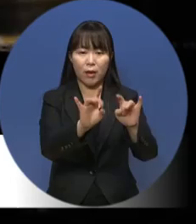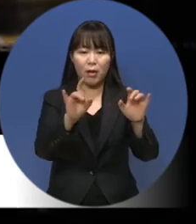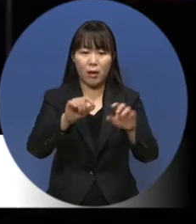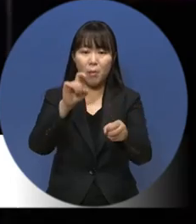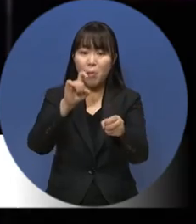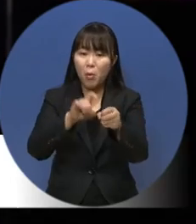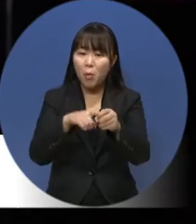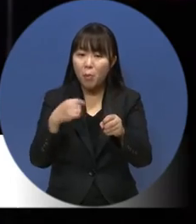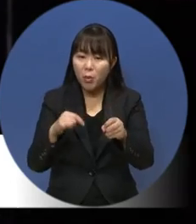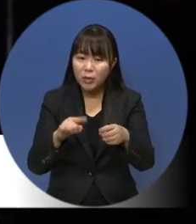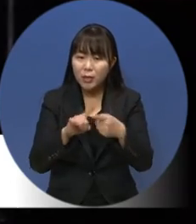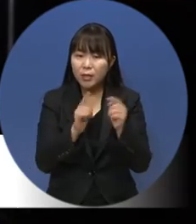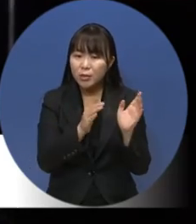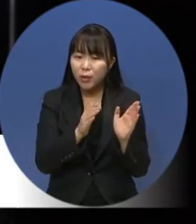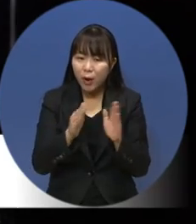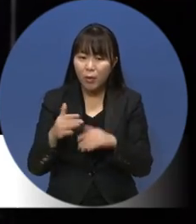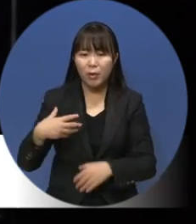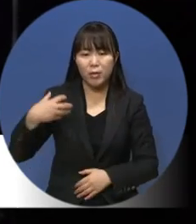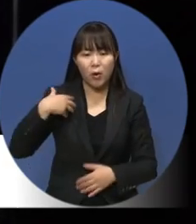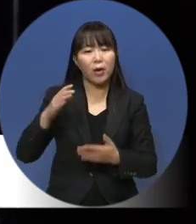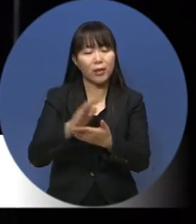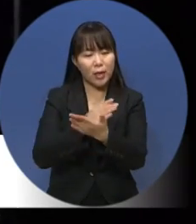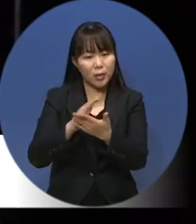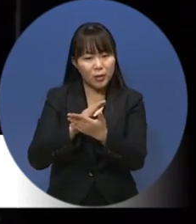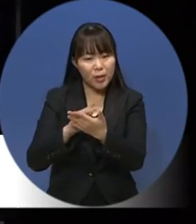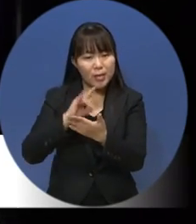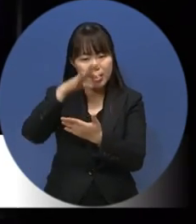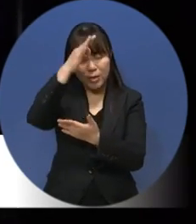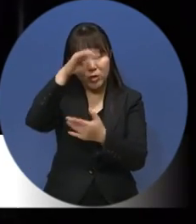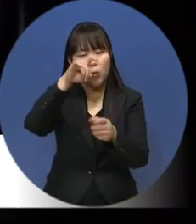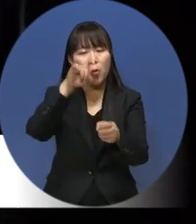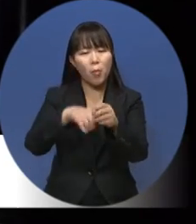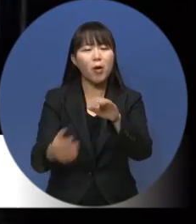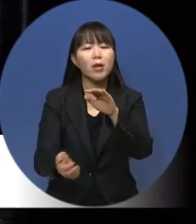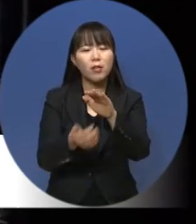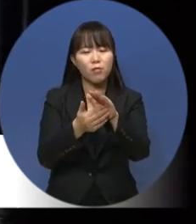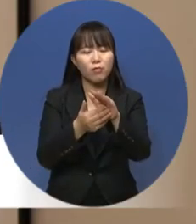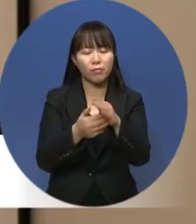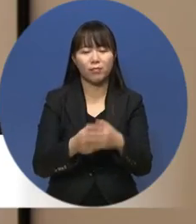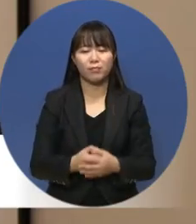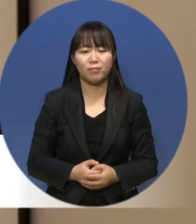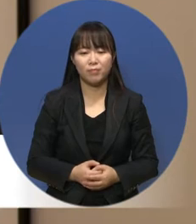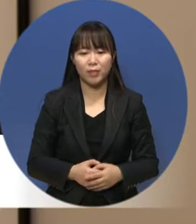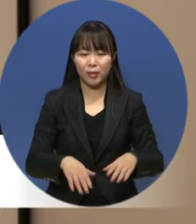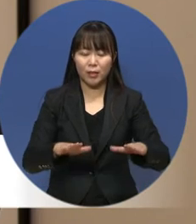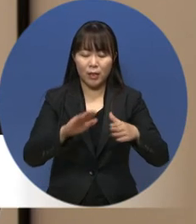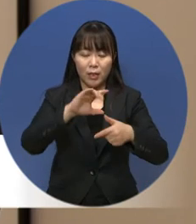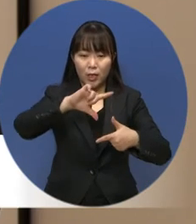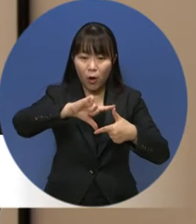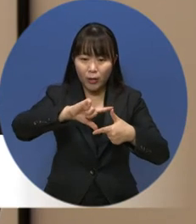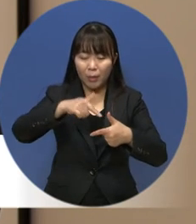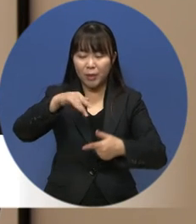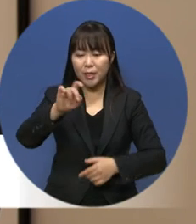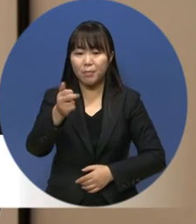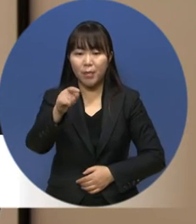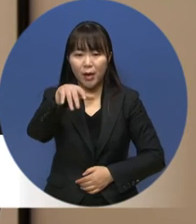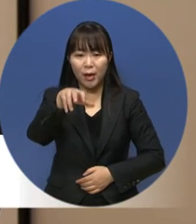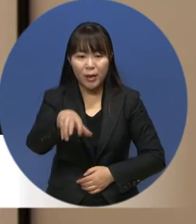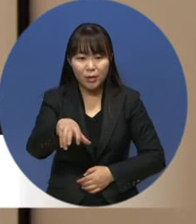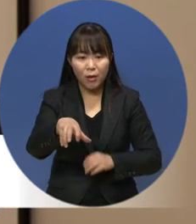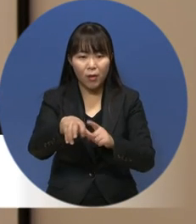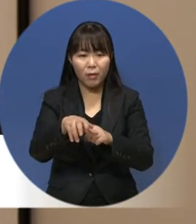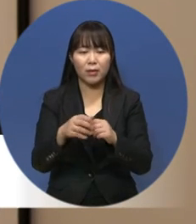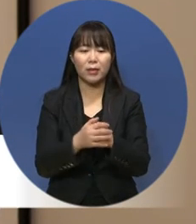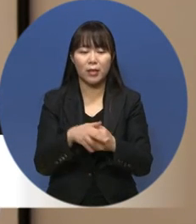목표점을 정하여 역할을 나누어 예술 짝 목표를 이루어 내고자 합니다 현재 경남 김해에서 창작